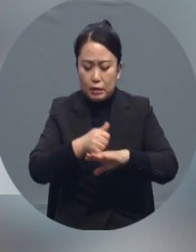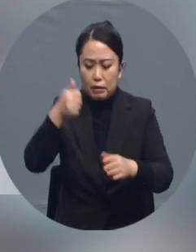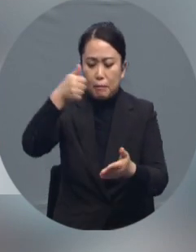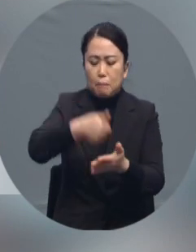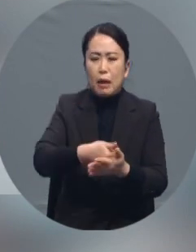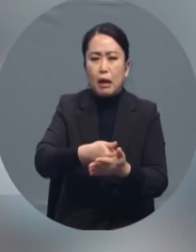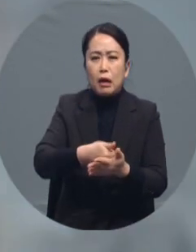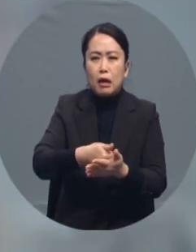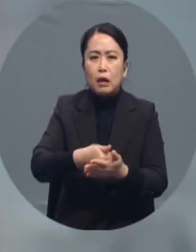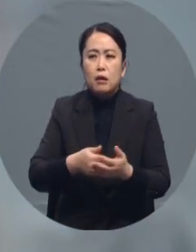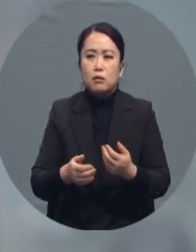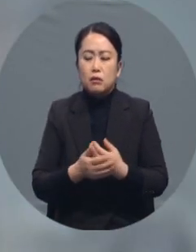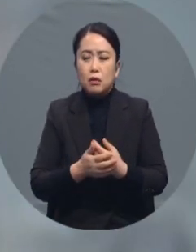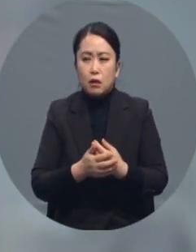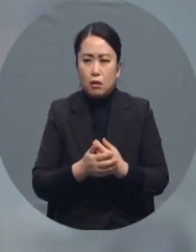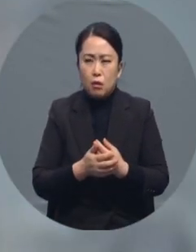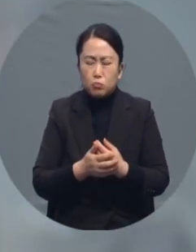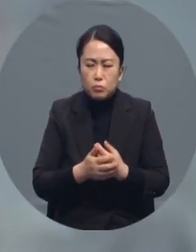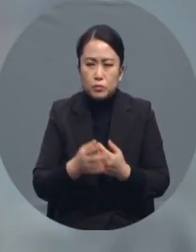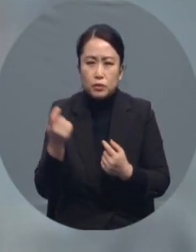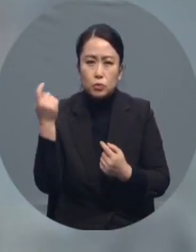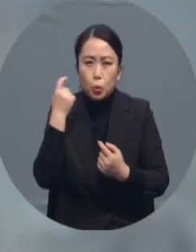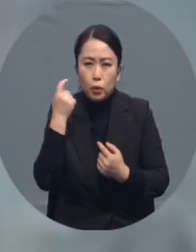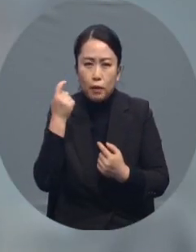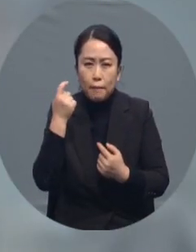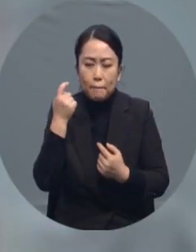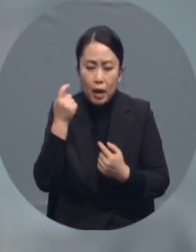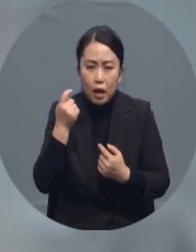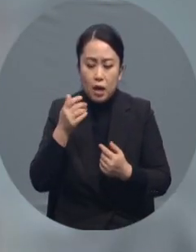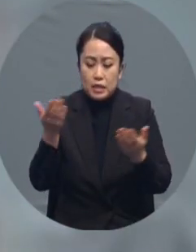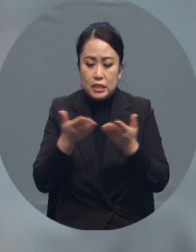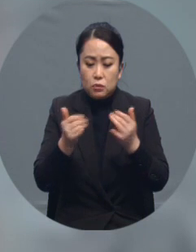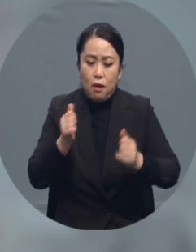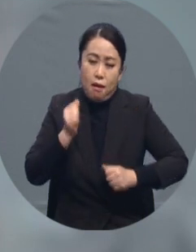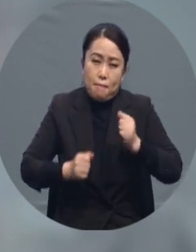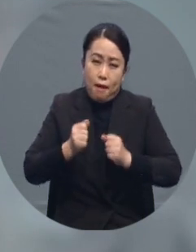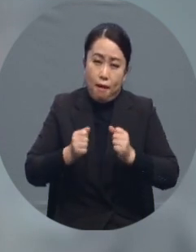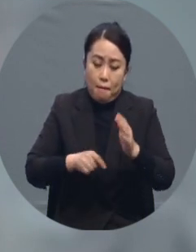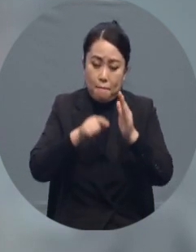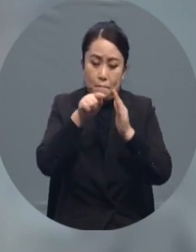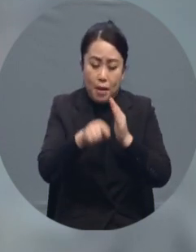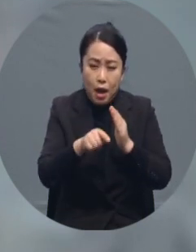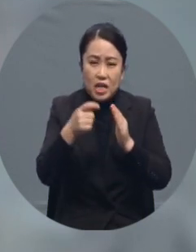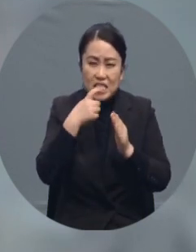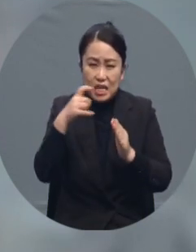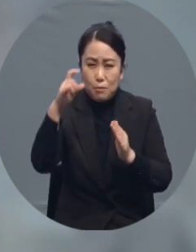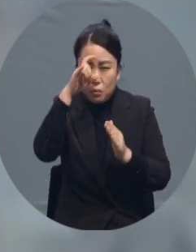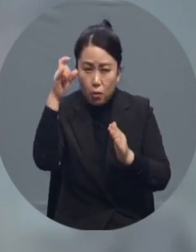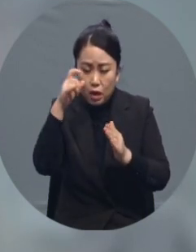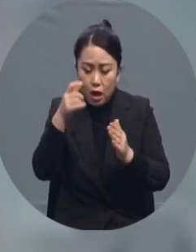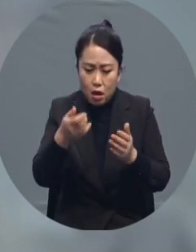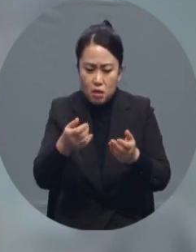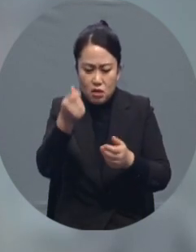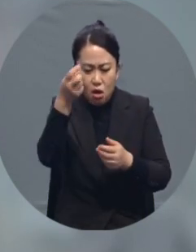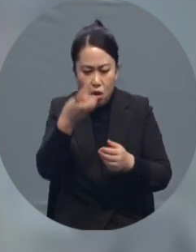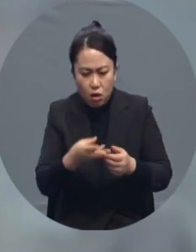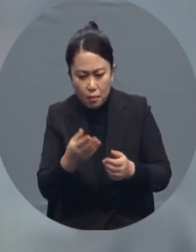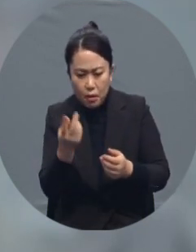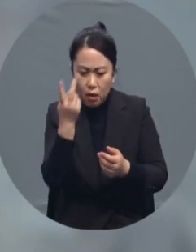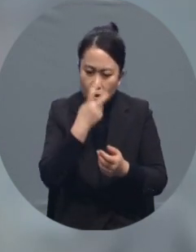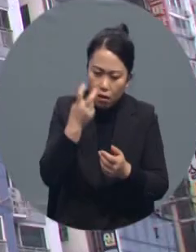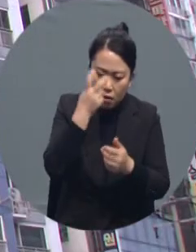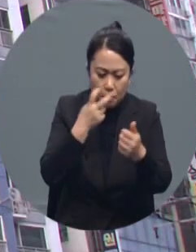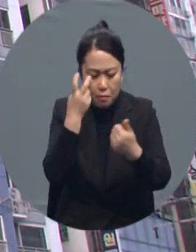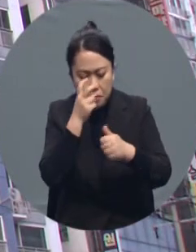떨어진 것입니다. 기척을 느낀 직원이 뛰어가고 간호조무사가 아기를 여러 차례 들었다 놓으며 상황을